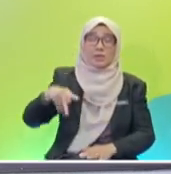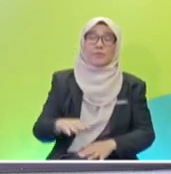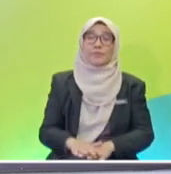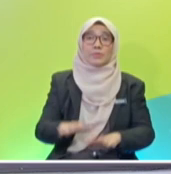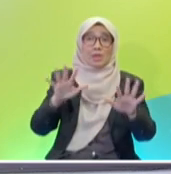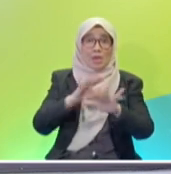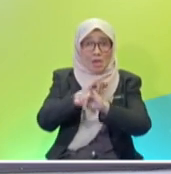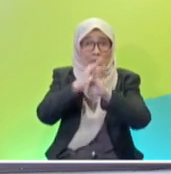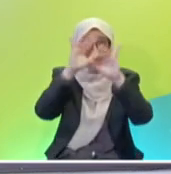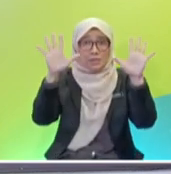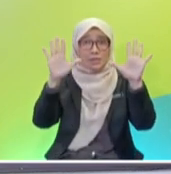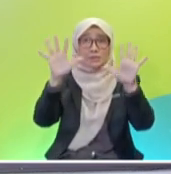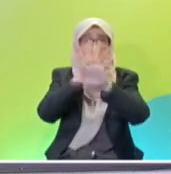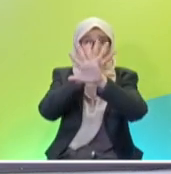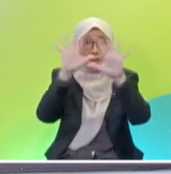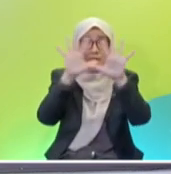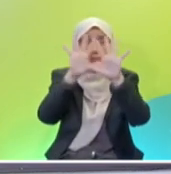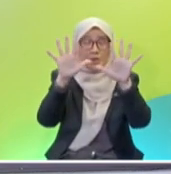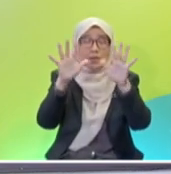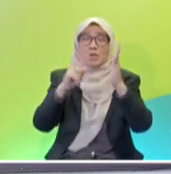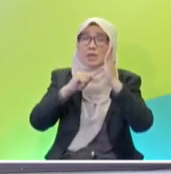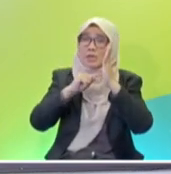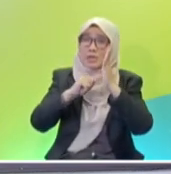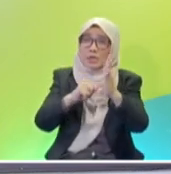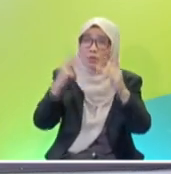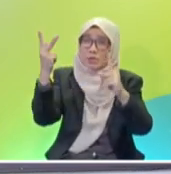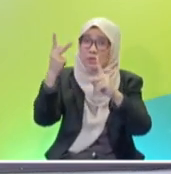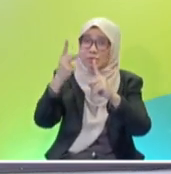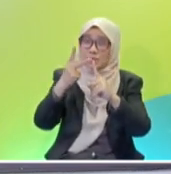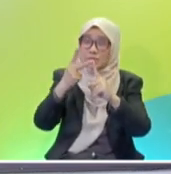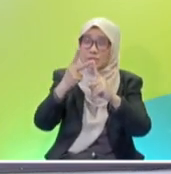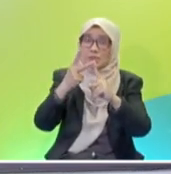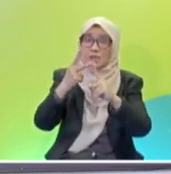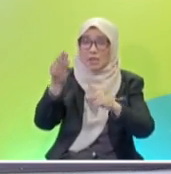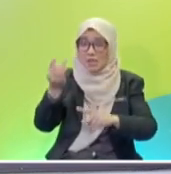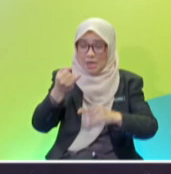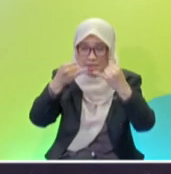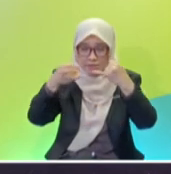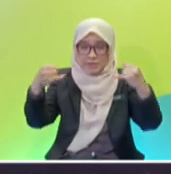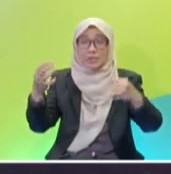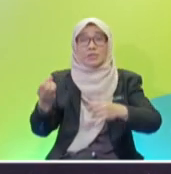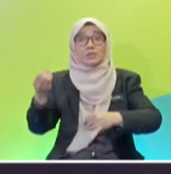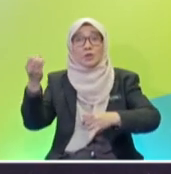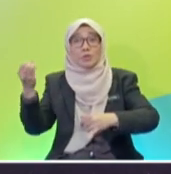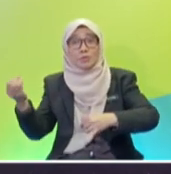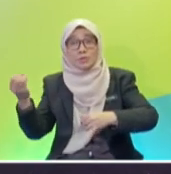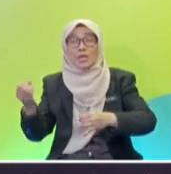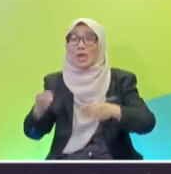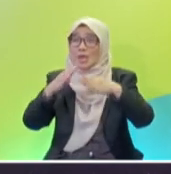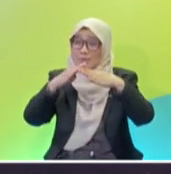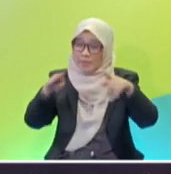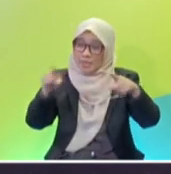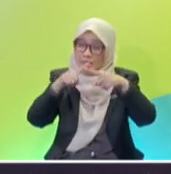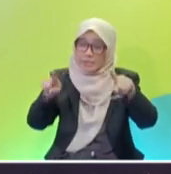kejelasan bayang-bayang itu adalah bergantung kepada jenis objek itu. Jenis jadi berbeza objek. Mengikut